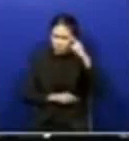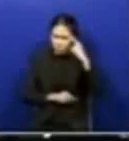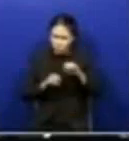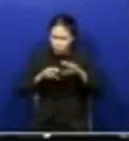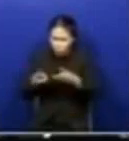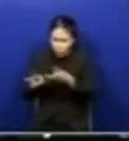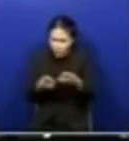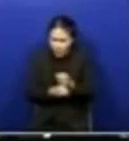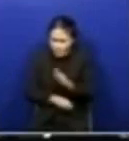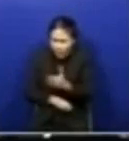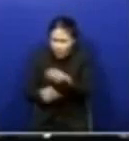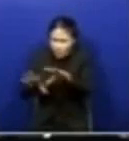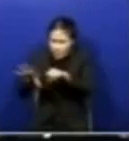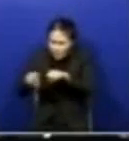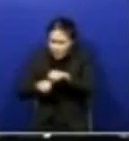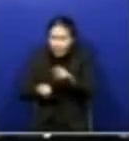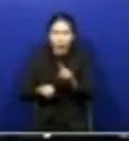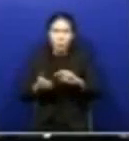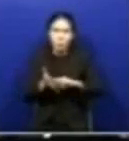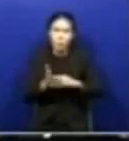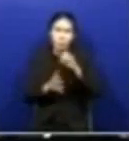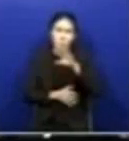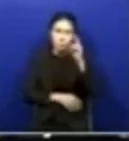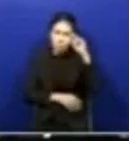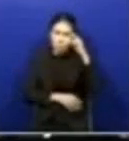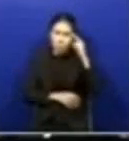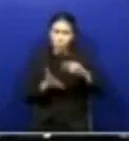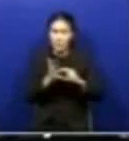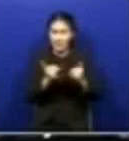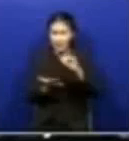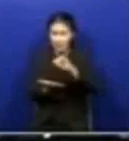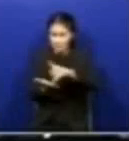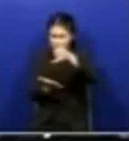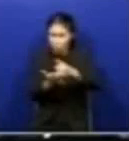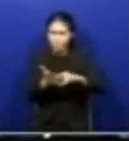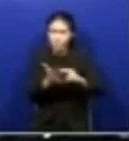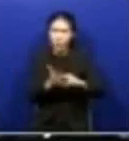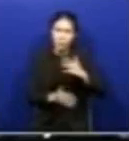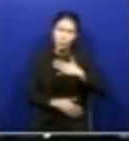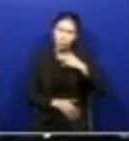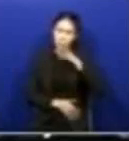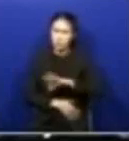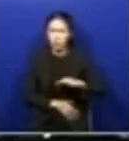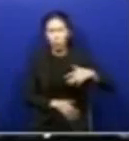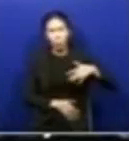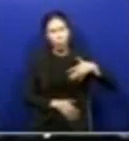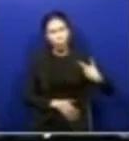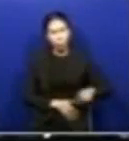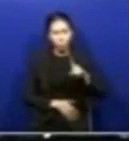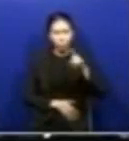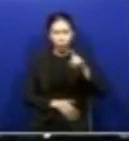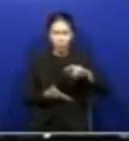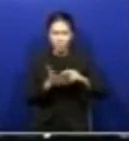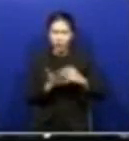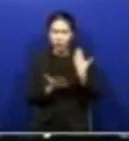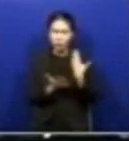เพราะไอ้โครงการต่างๆที่ผมรู้มาแล้วไอ้โครงการฟื้นฟูต่างๆเนี่ยมันเสียวครับ มันเป็นโครงการที่จะเอาไปให้นายทุนได้ส่วนใหญ่